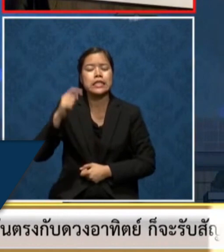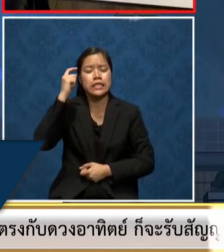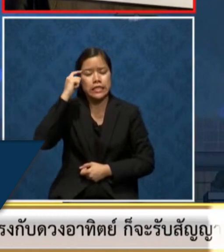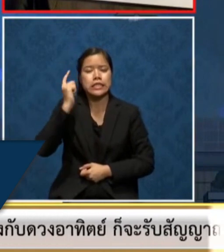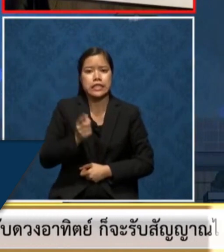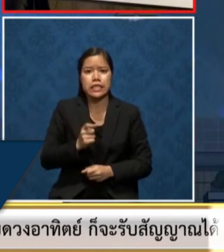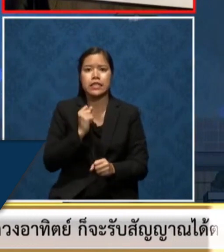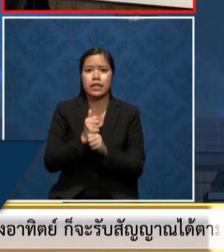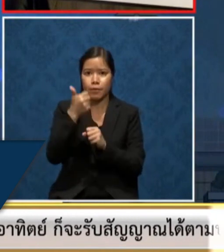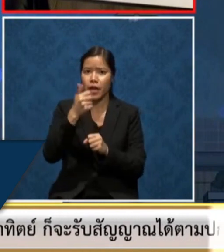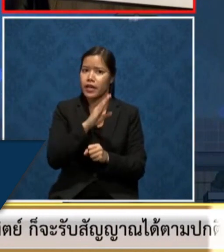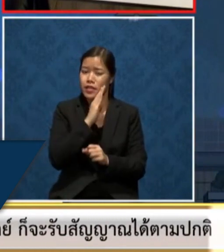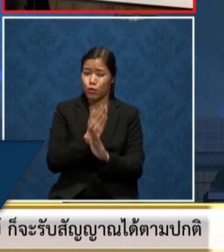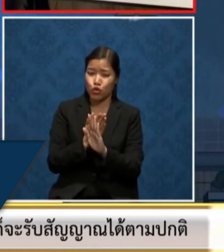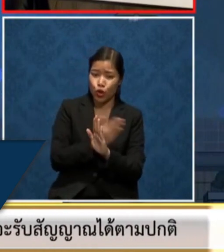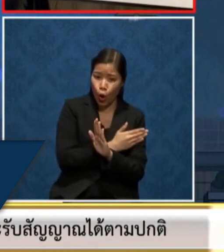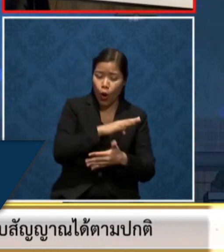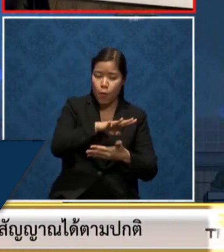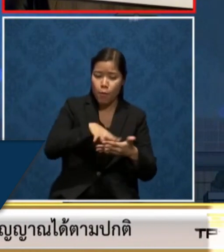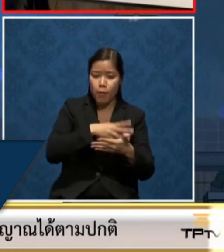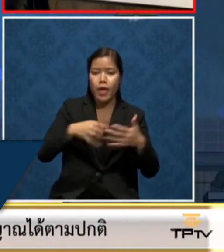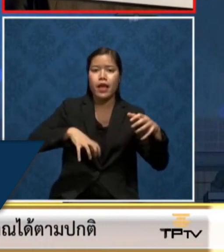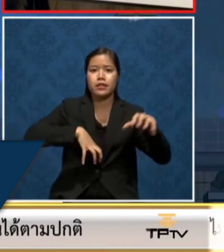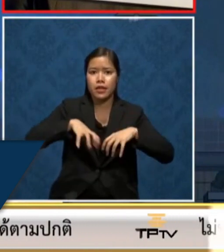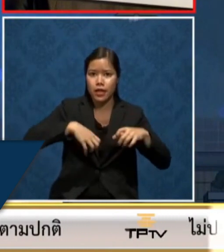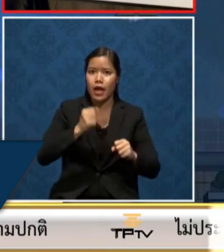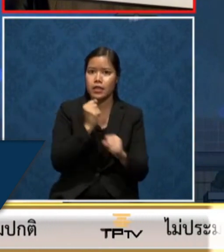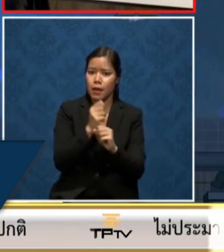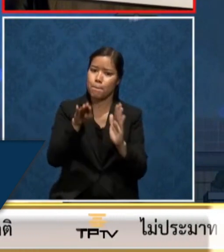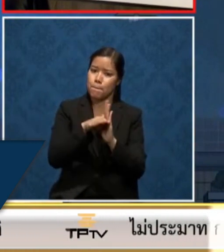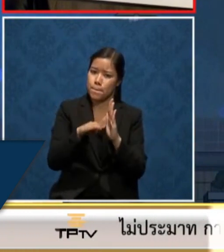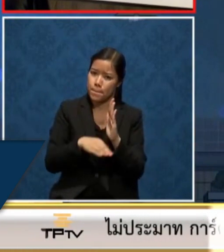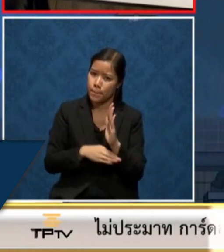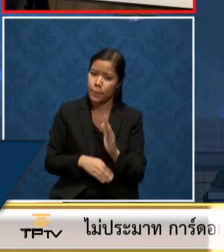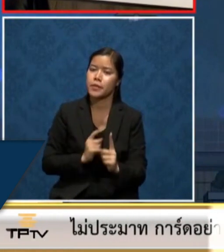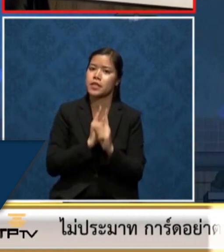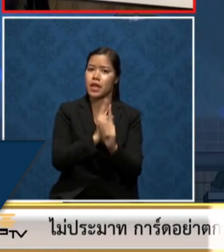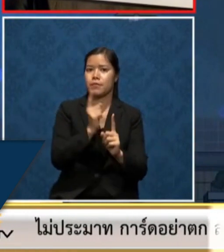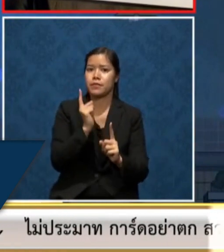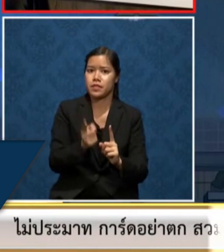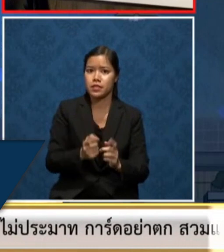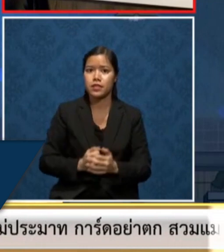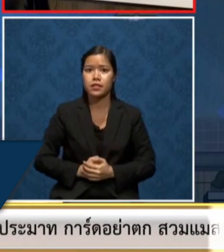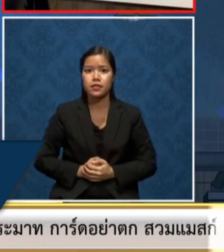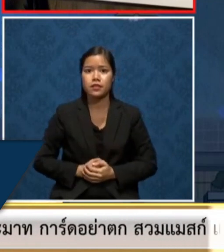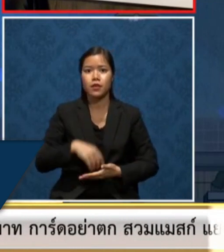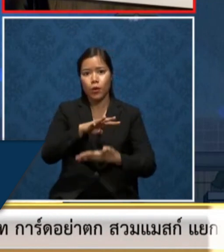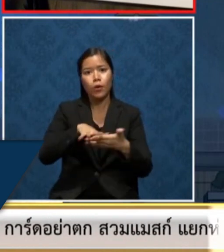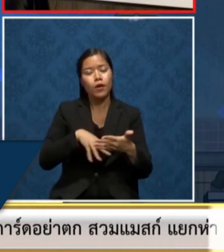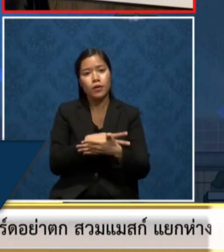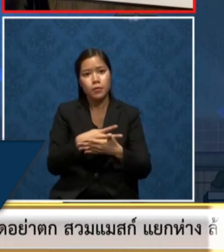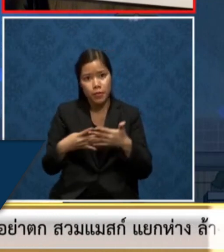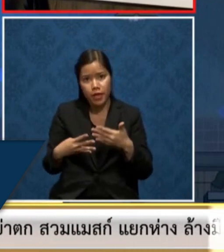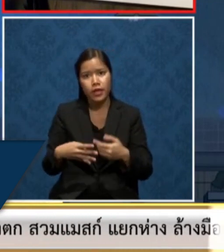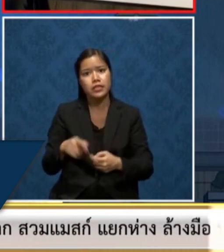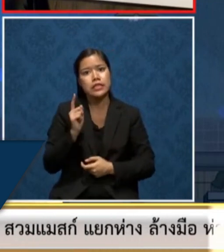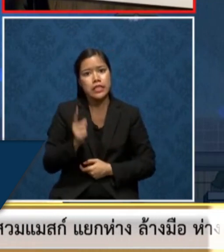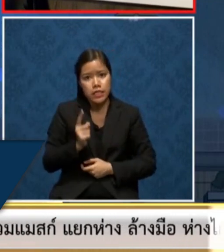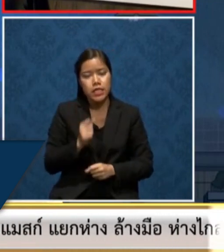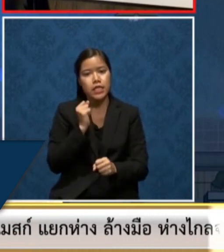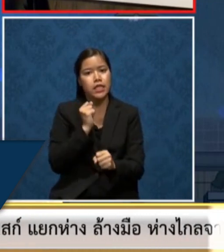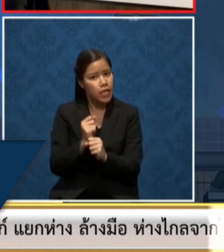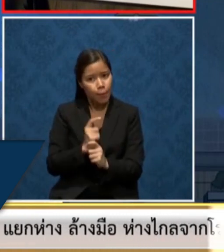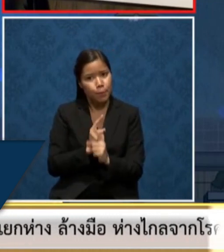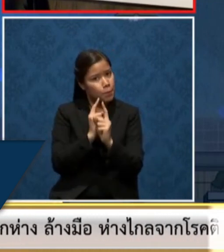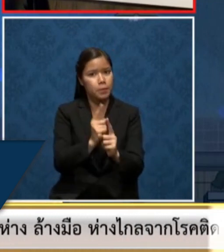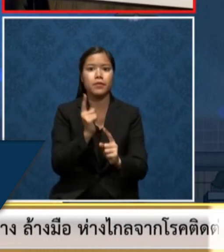ถ้าเรามีการบริหารจัดการอย่างจิงจัง มีการบริหารที่วางแผนอย่ดีและอิมพิเมนทจิ ทำจริ